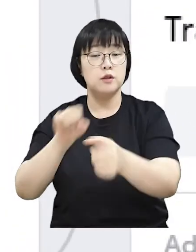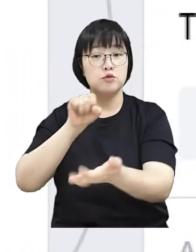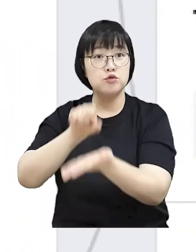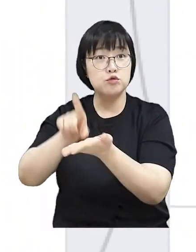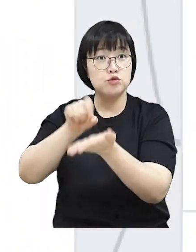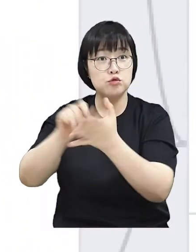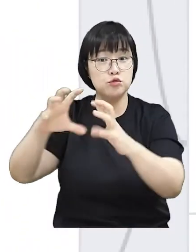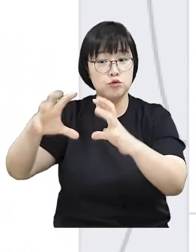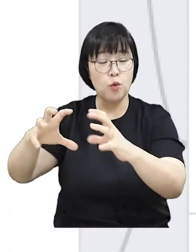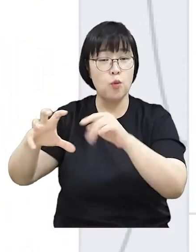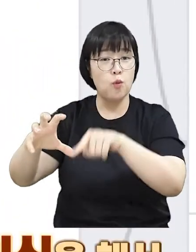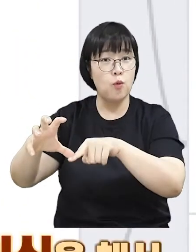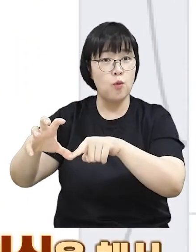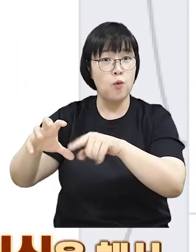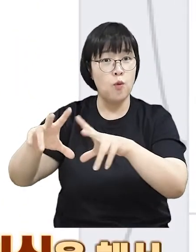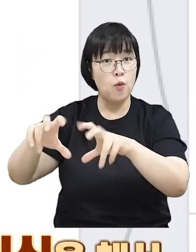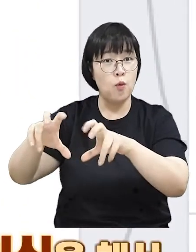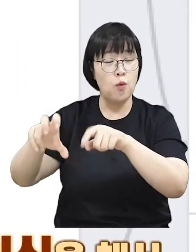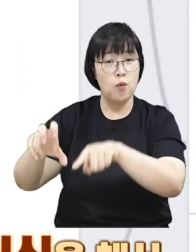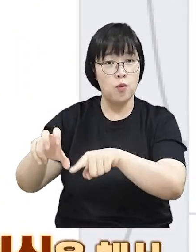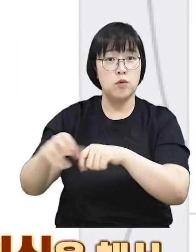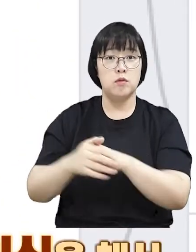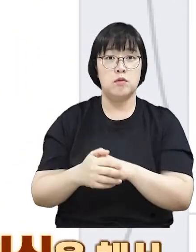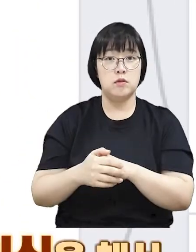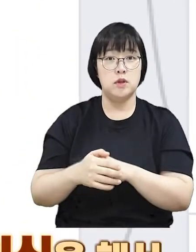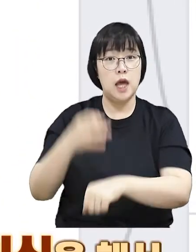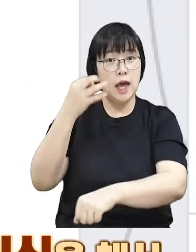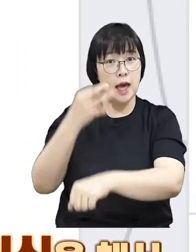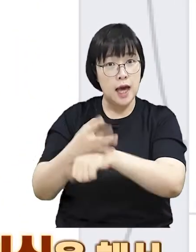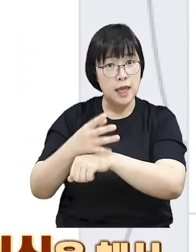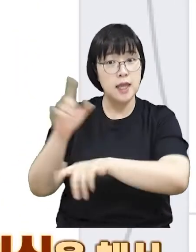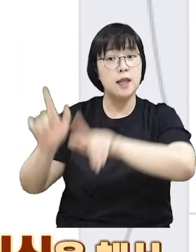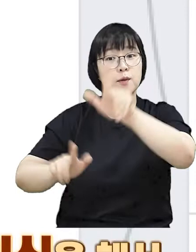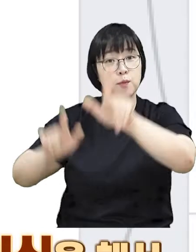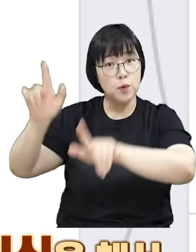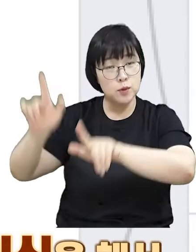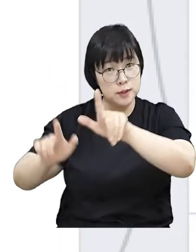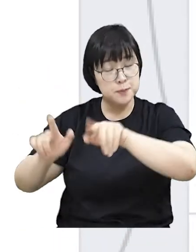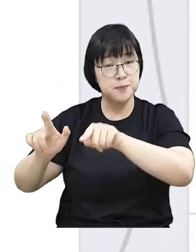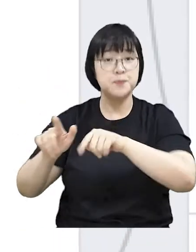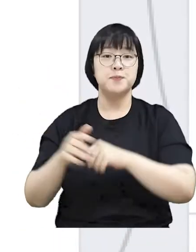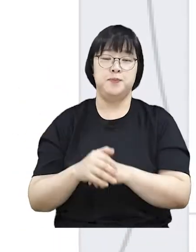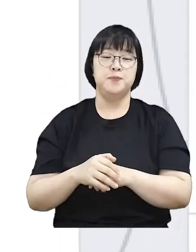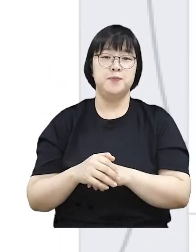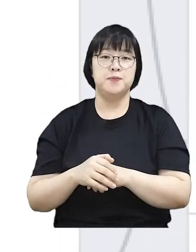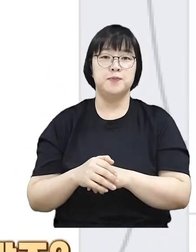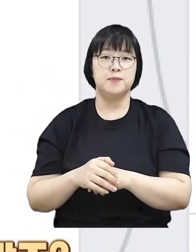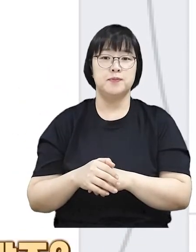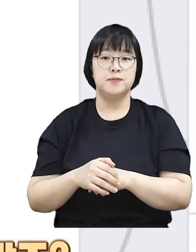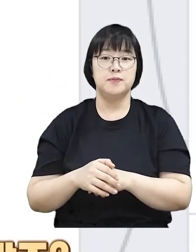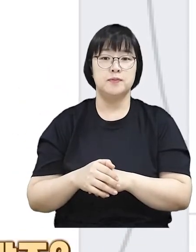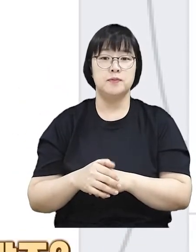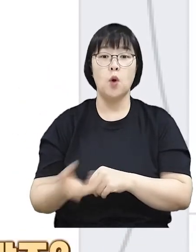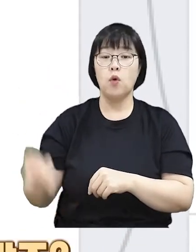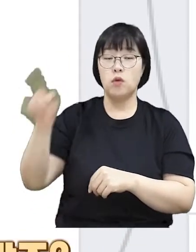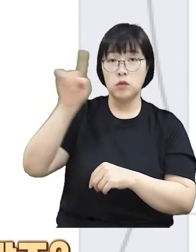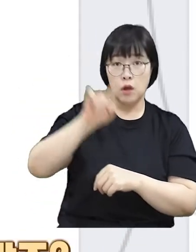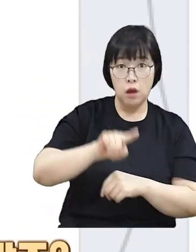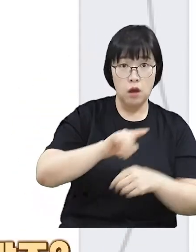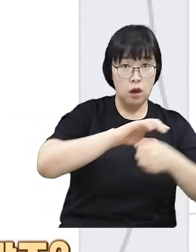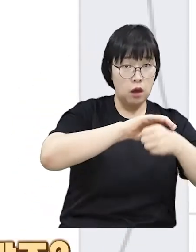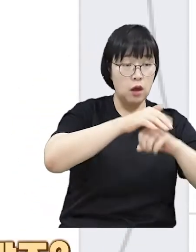축구공이죠. 네. 축구공도 이렇게 간단한 모습으로 컴퓨터가 인식을 해서 축구공이라고 말을 해요. 그런데 여기 보면